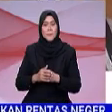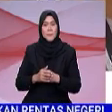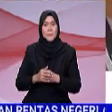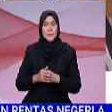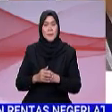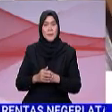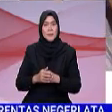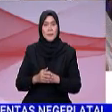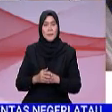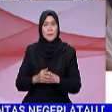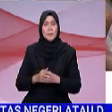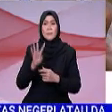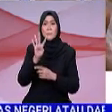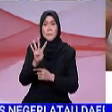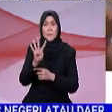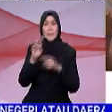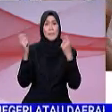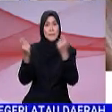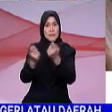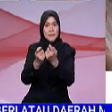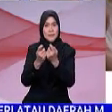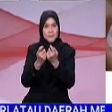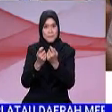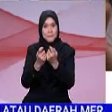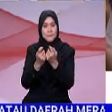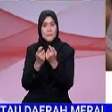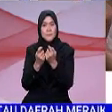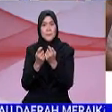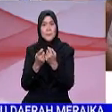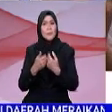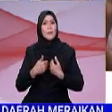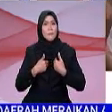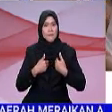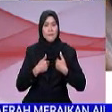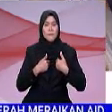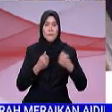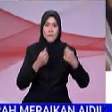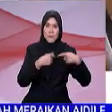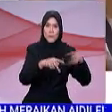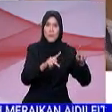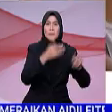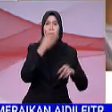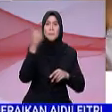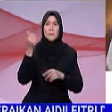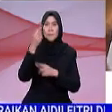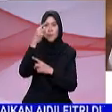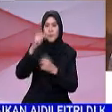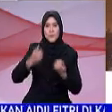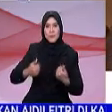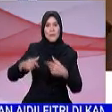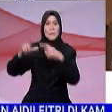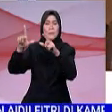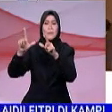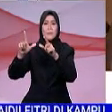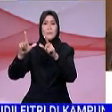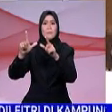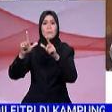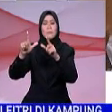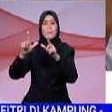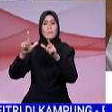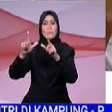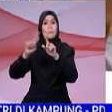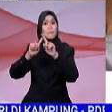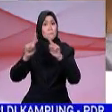saya rasa empat pasukan masih lagi mempunyai peluang yang terbaik untuk layak ke peringkat seterusnya.